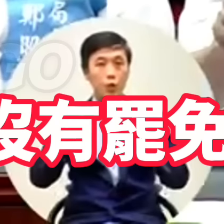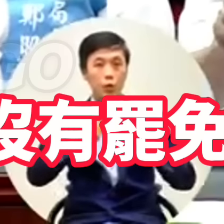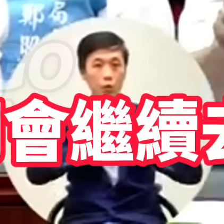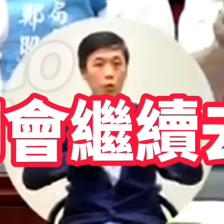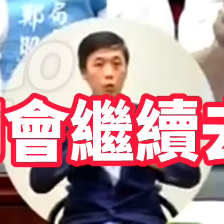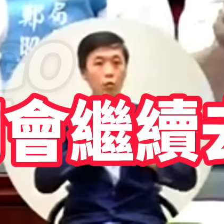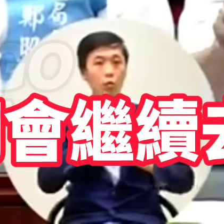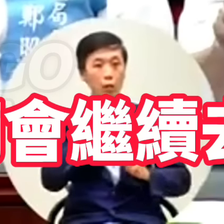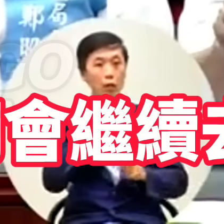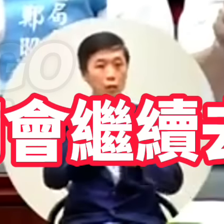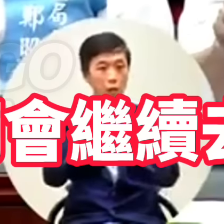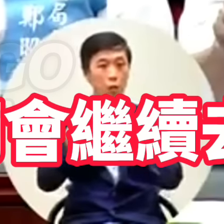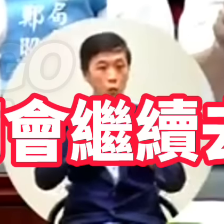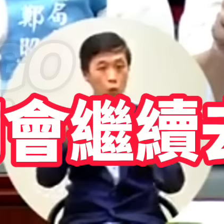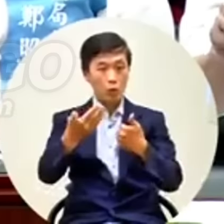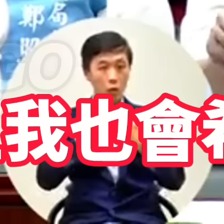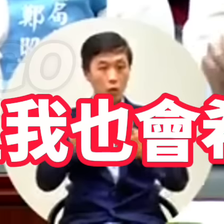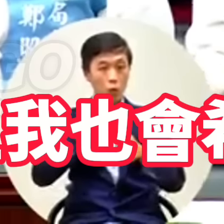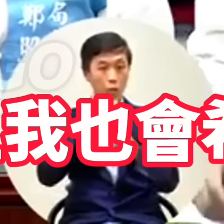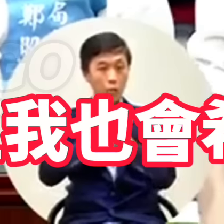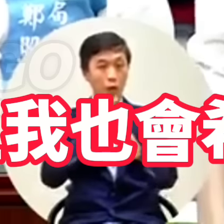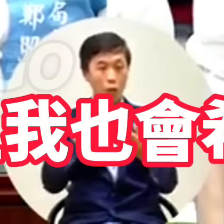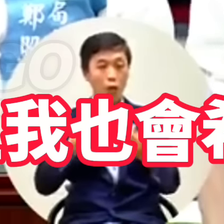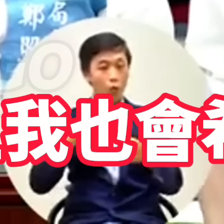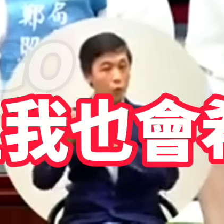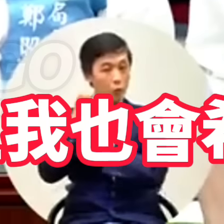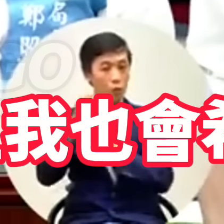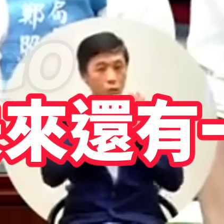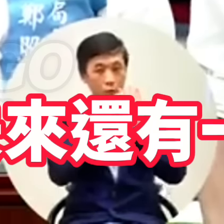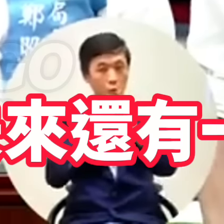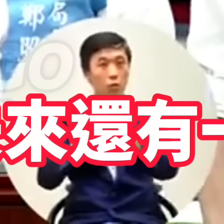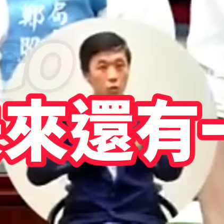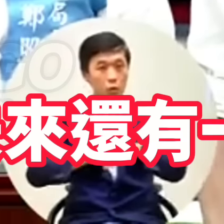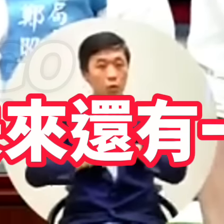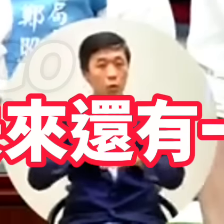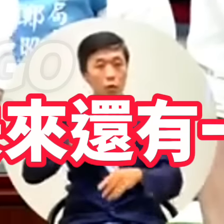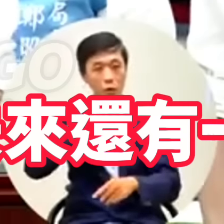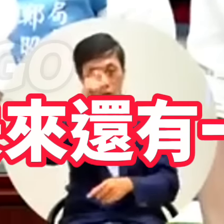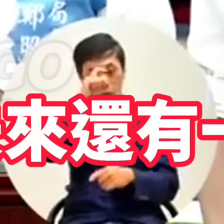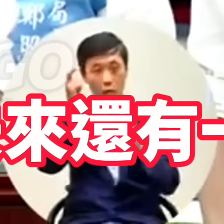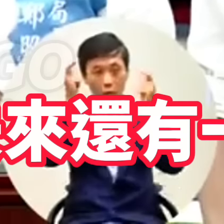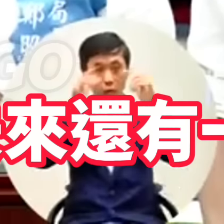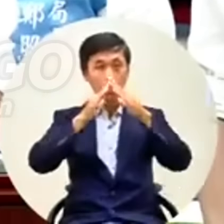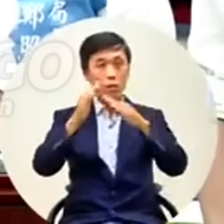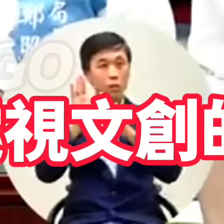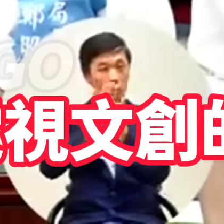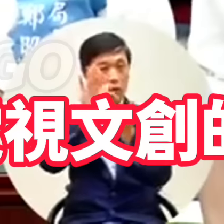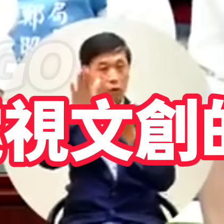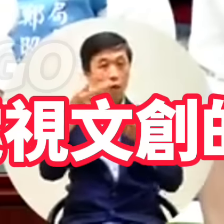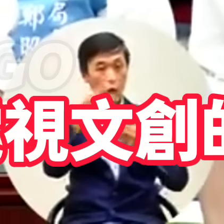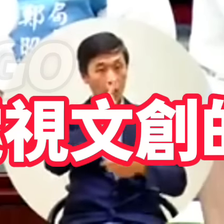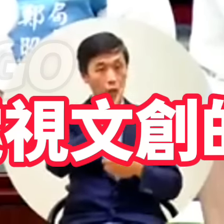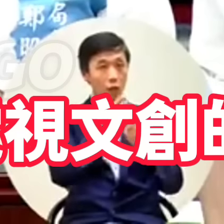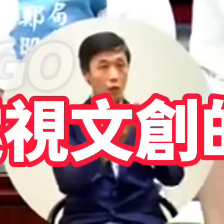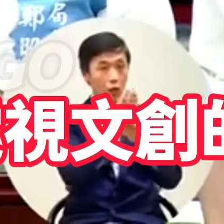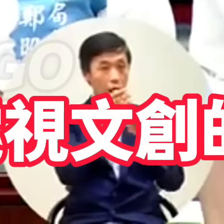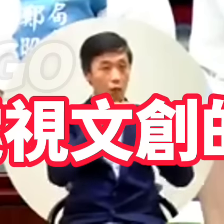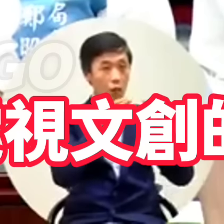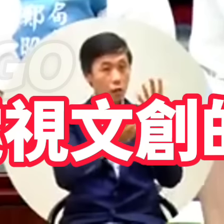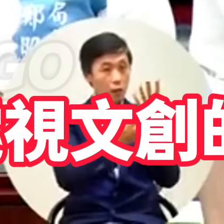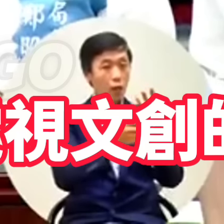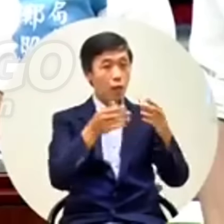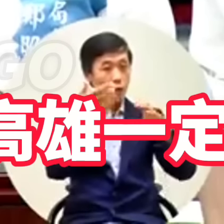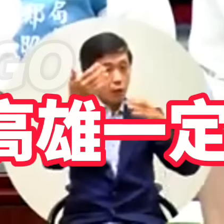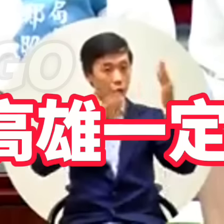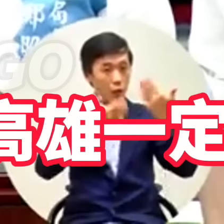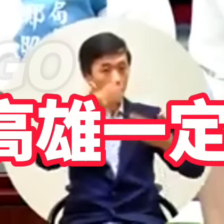成功，我们会继续去冲，而且我也会希望高雄市未来还有一个产业，电影、电视、文创的制